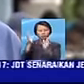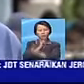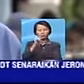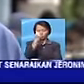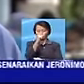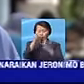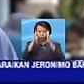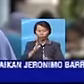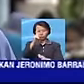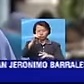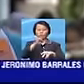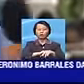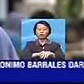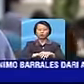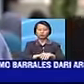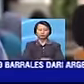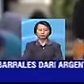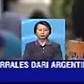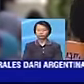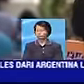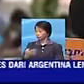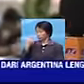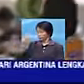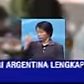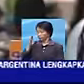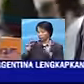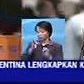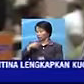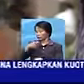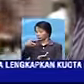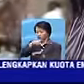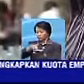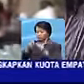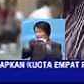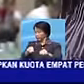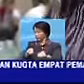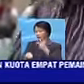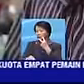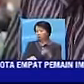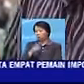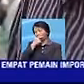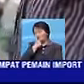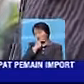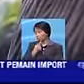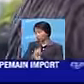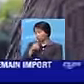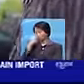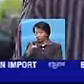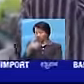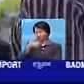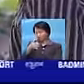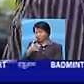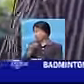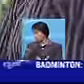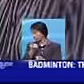orang satu masa lah. Jadi biasanya kita kalau sebut pusat pemindahan, nampak sardin aja, nampak ikan masin. Macam